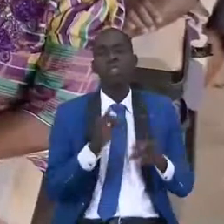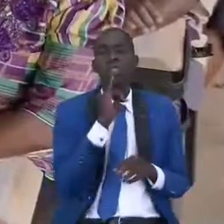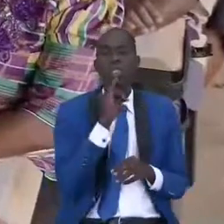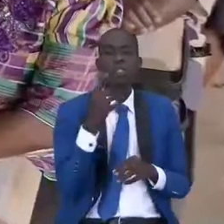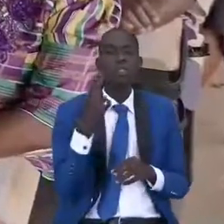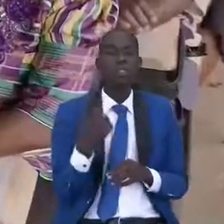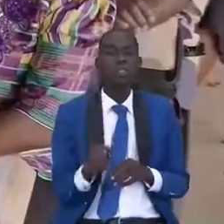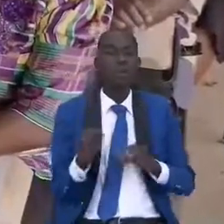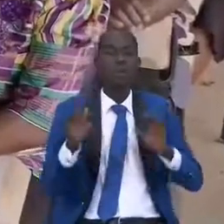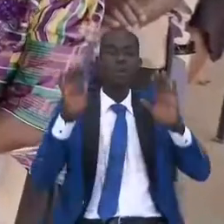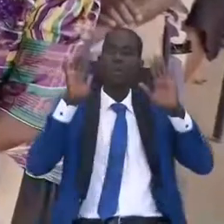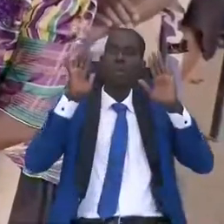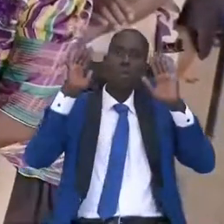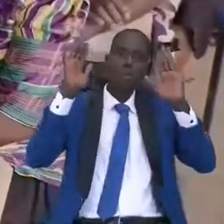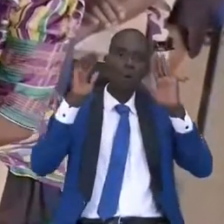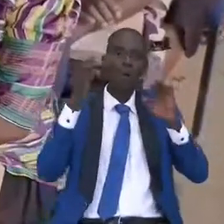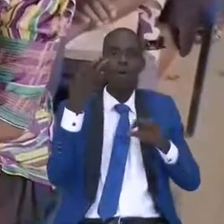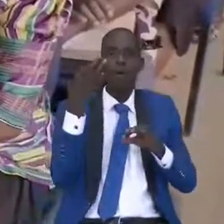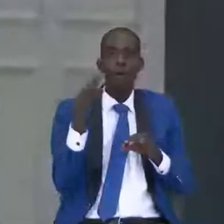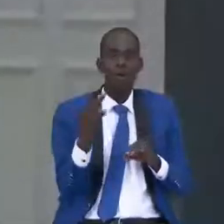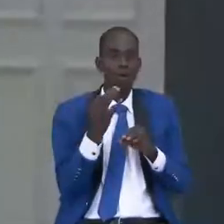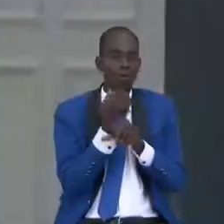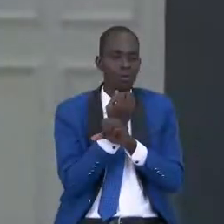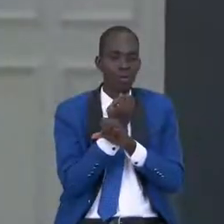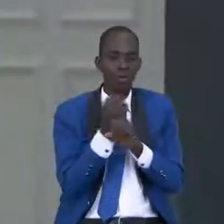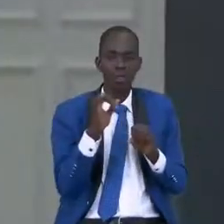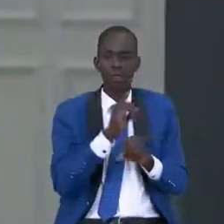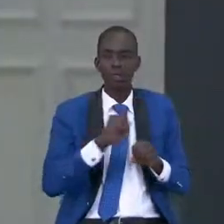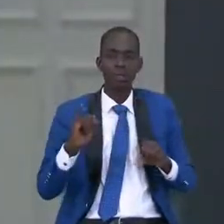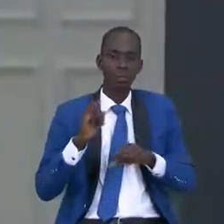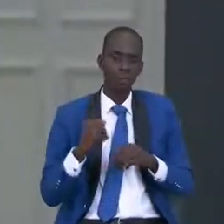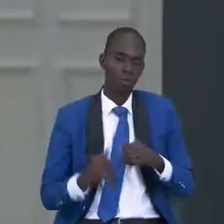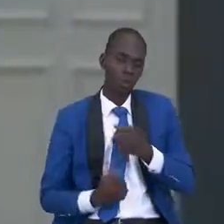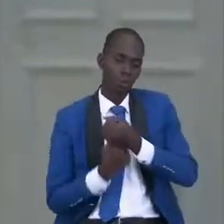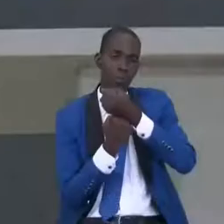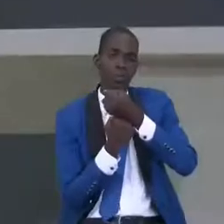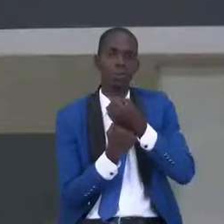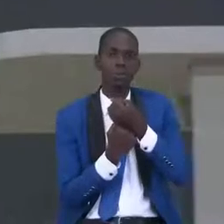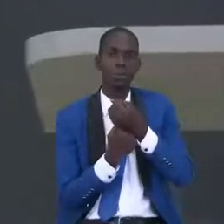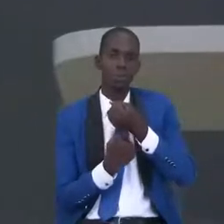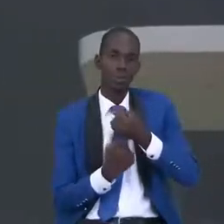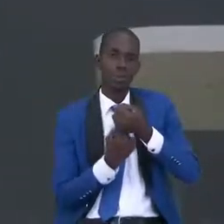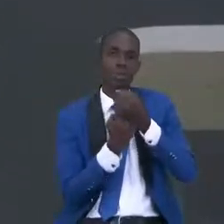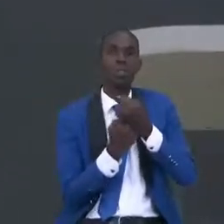Sixièmement, c'est le prodige du secours salvateur.